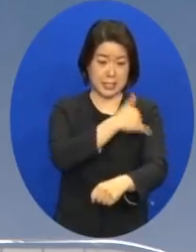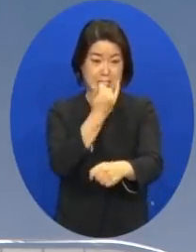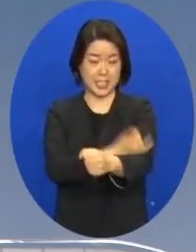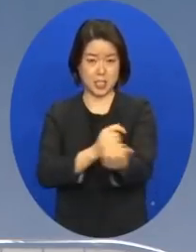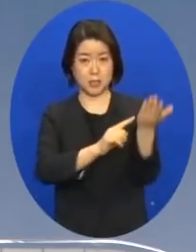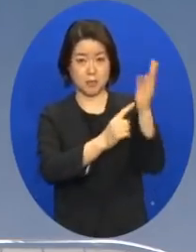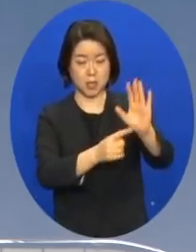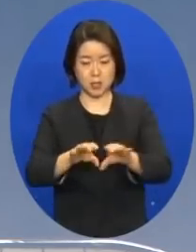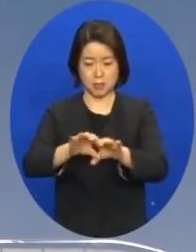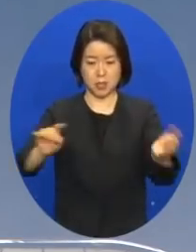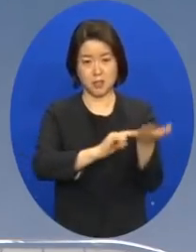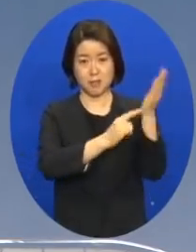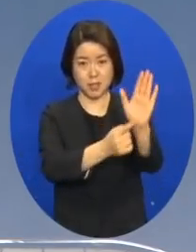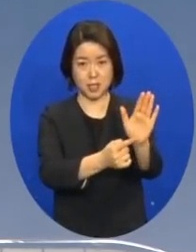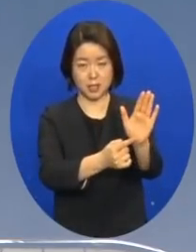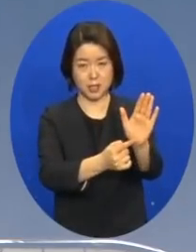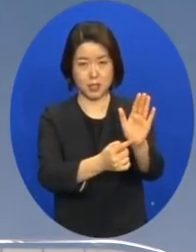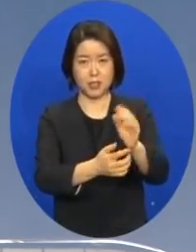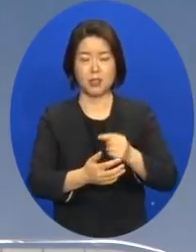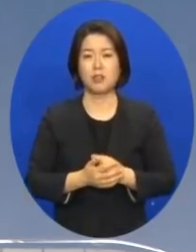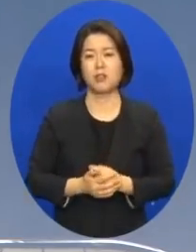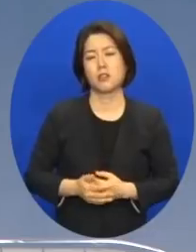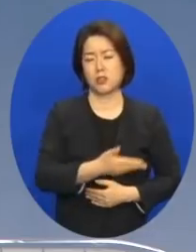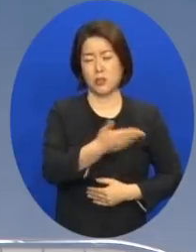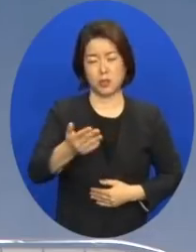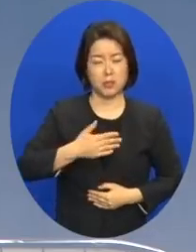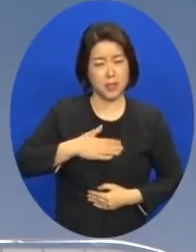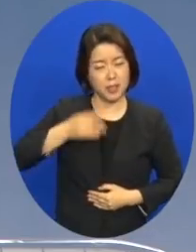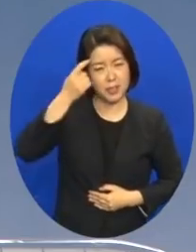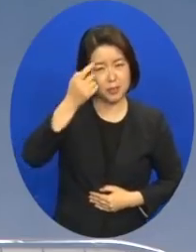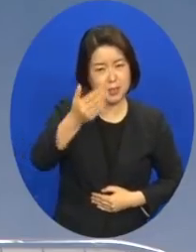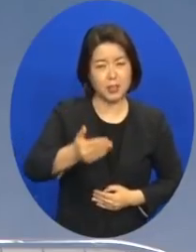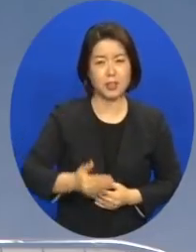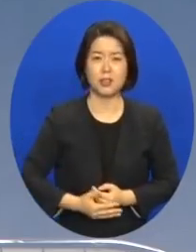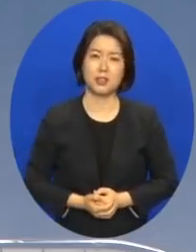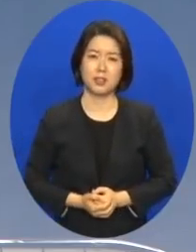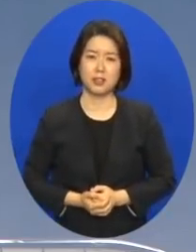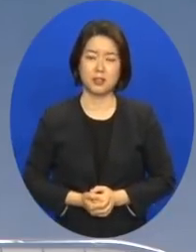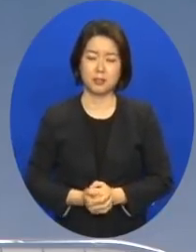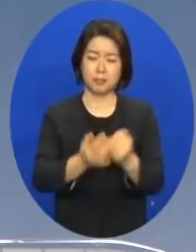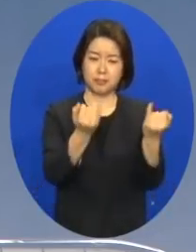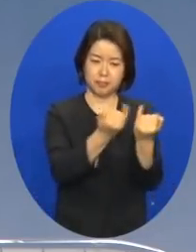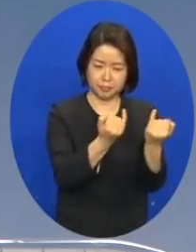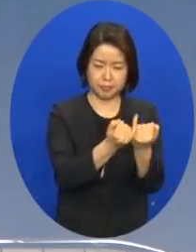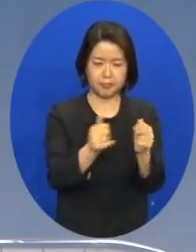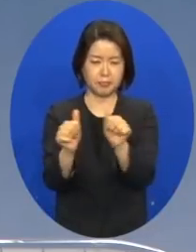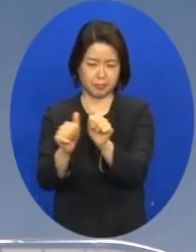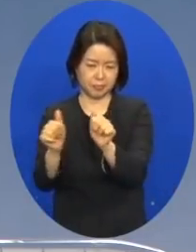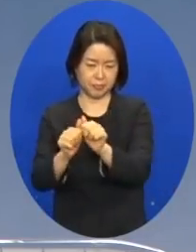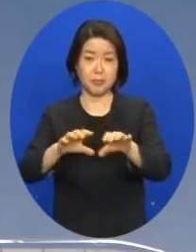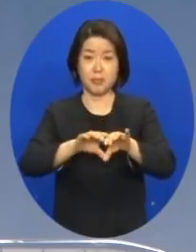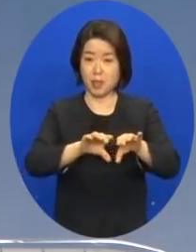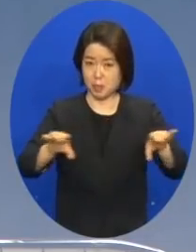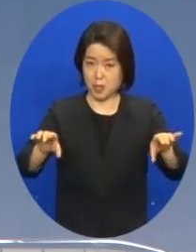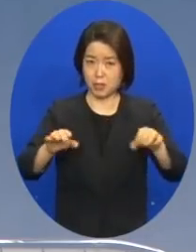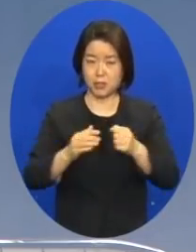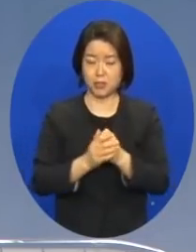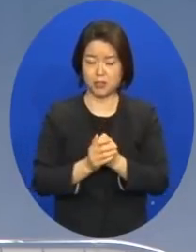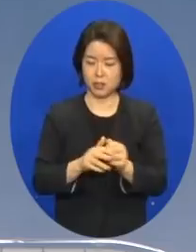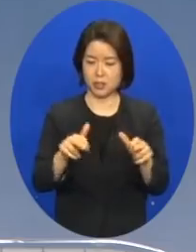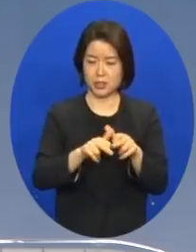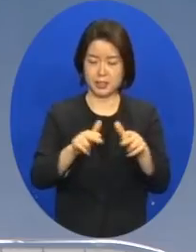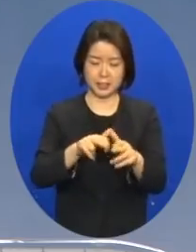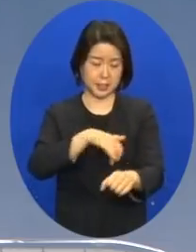내세우고 평등을 내세웁니다. 여러분 아십니까? 여성, 남성의 평등,